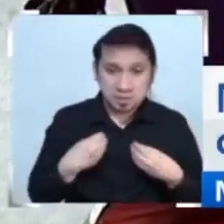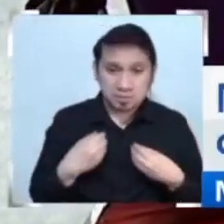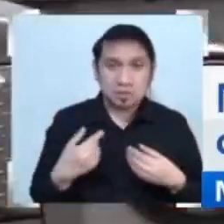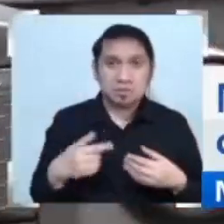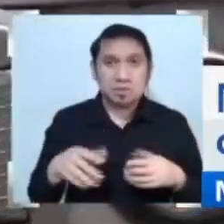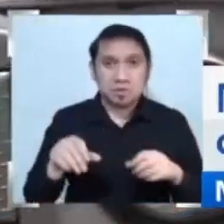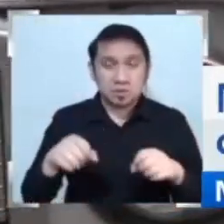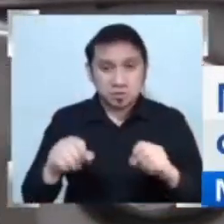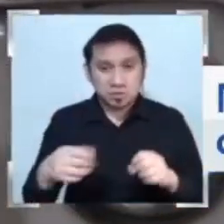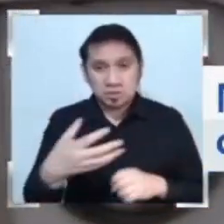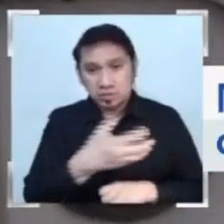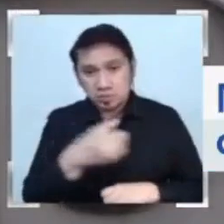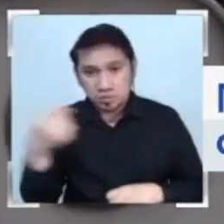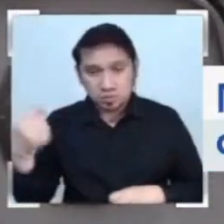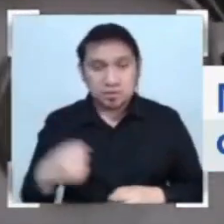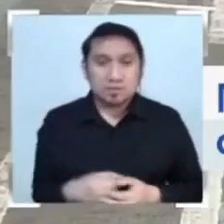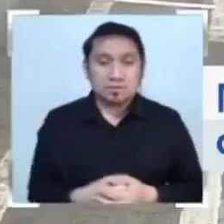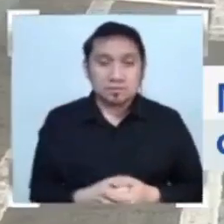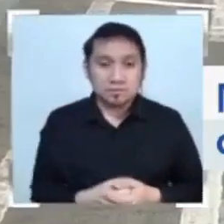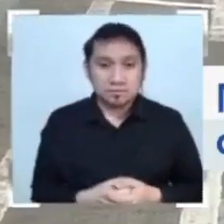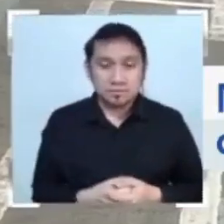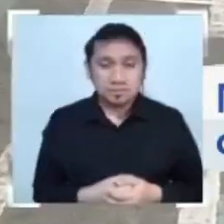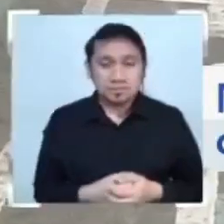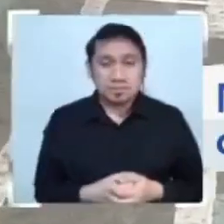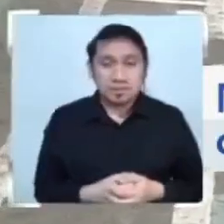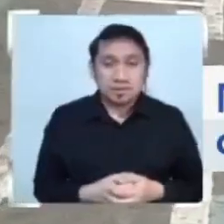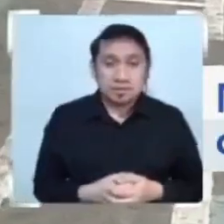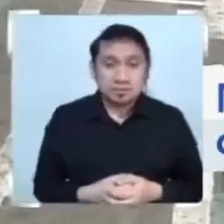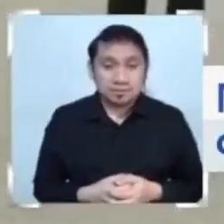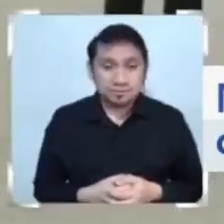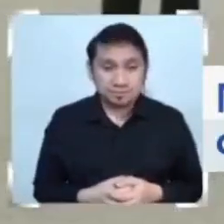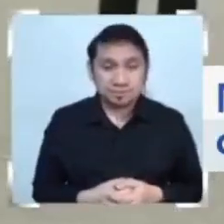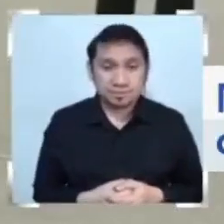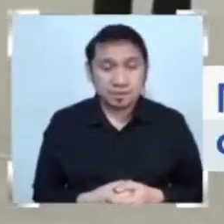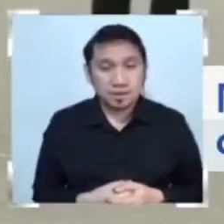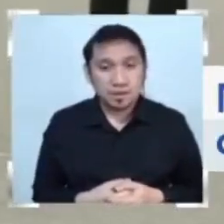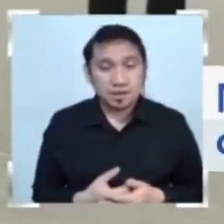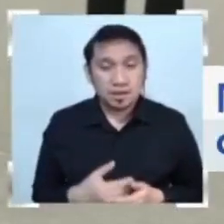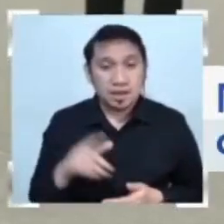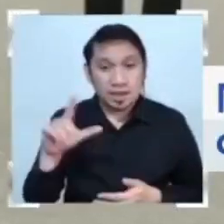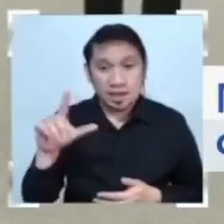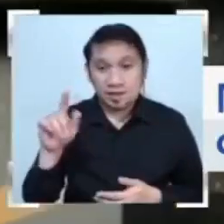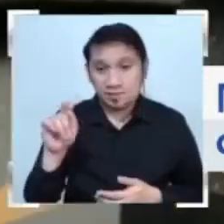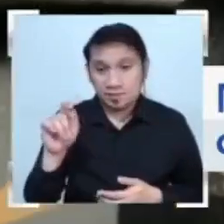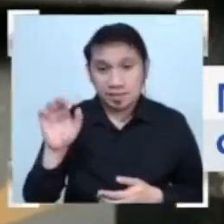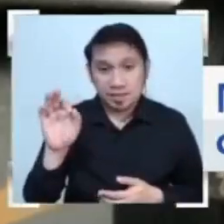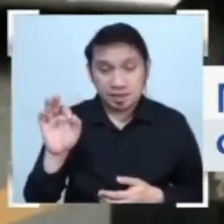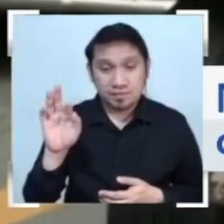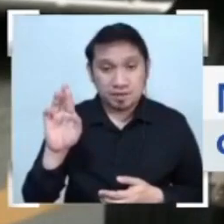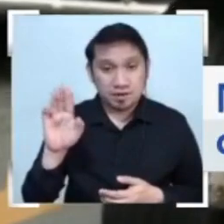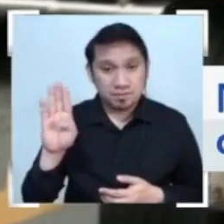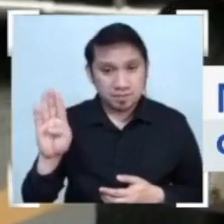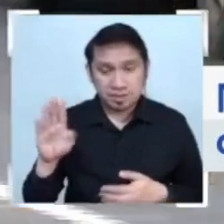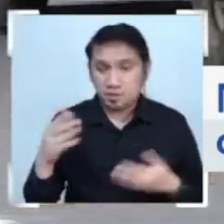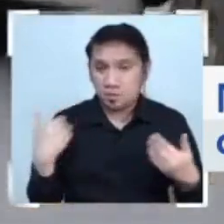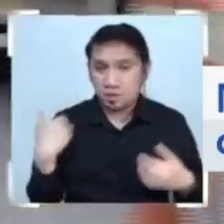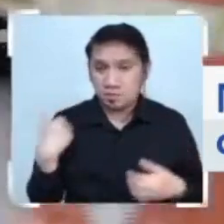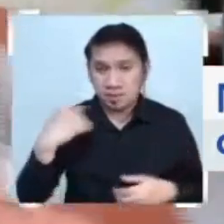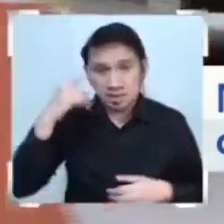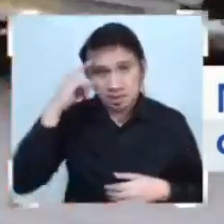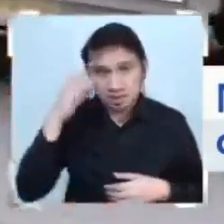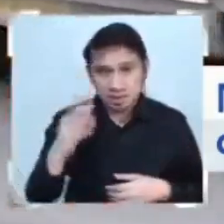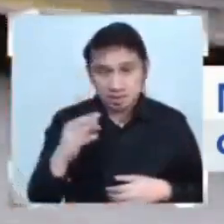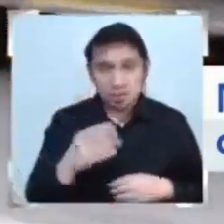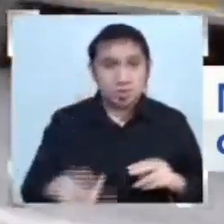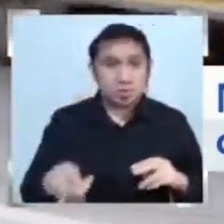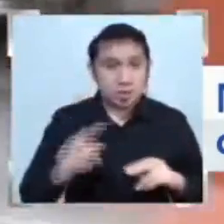tricycle namin. Ang Land Transportation Franchising and Regulatory Board o LTFRB, wala pang desisyon sa hiling na taas pasahe